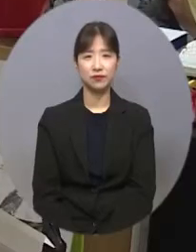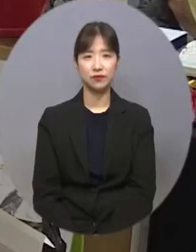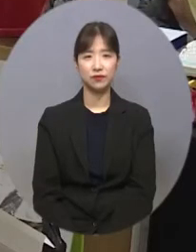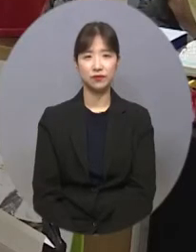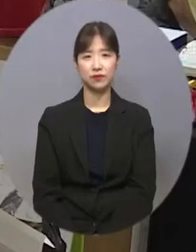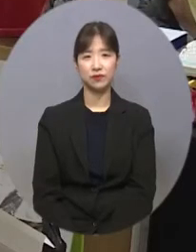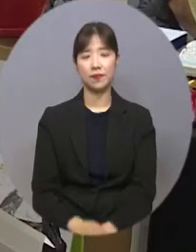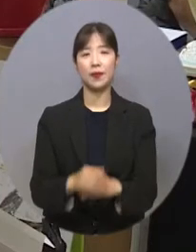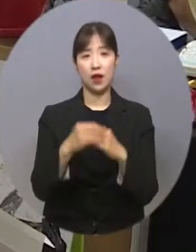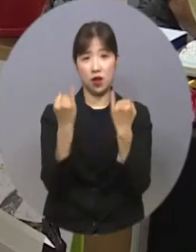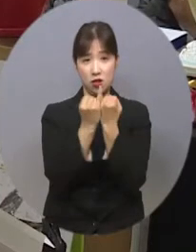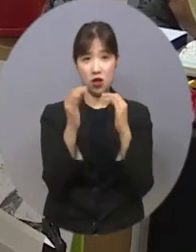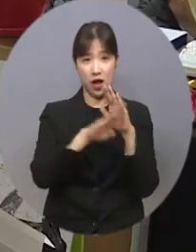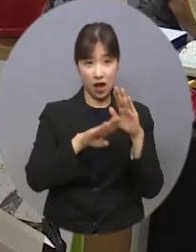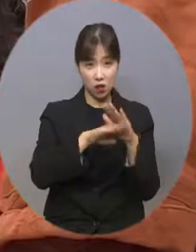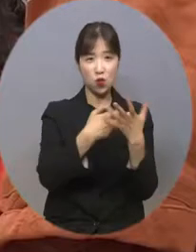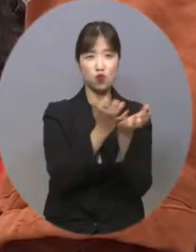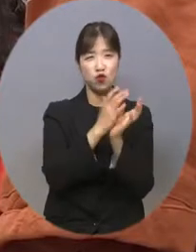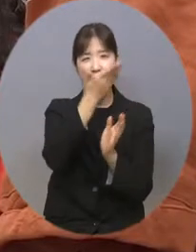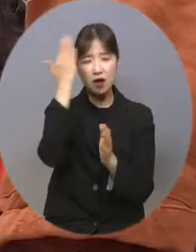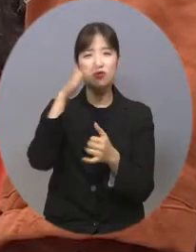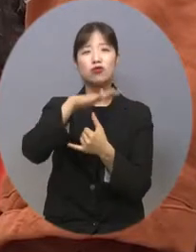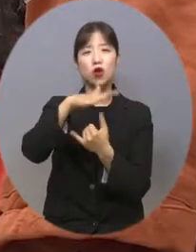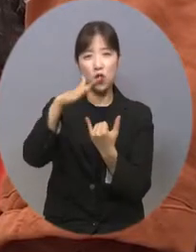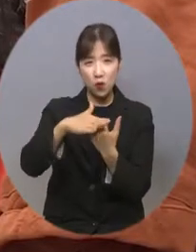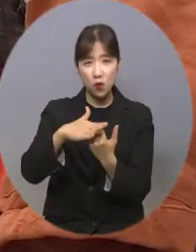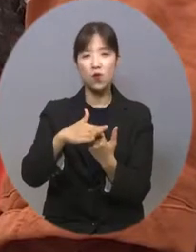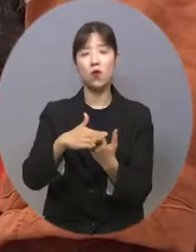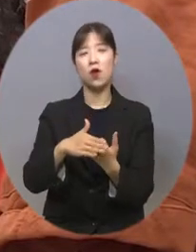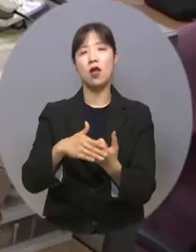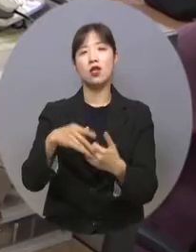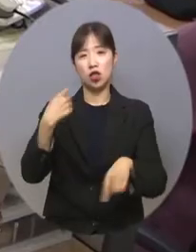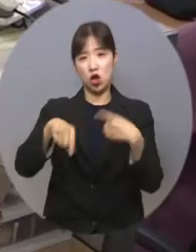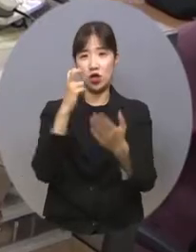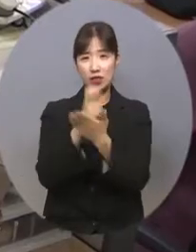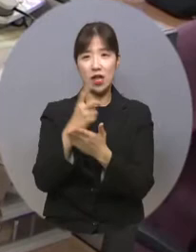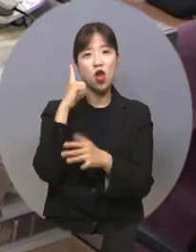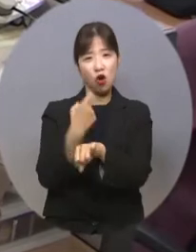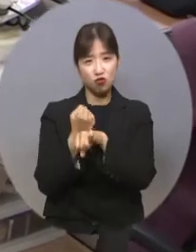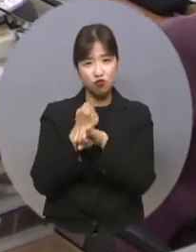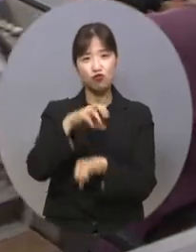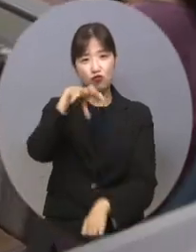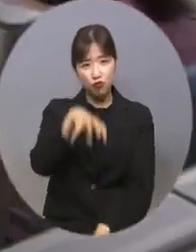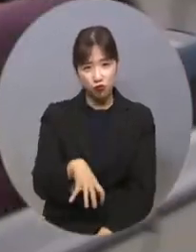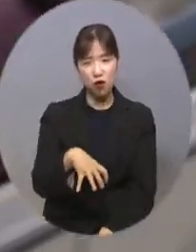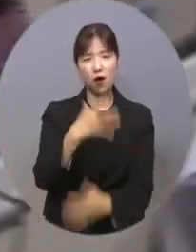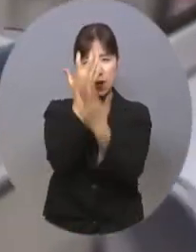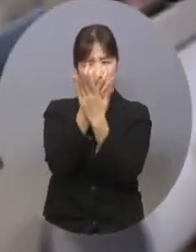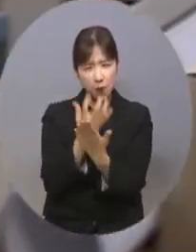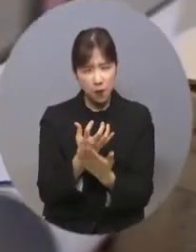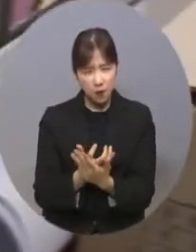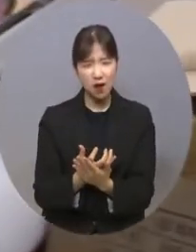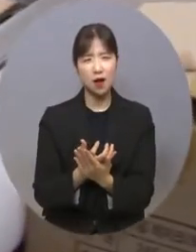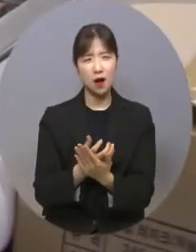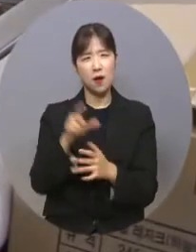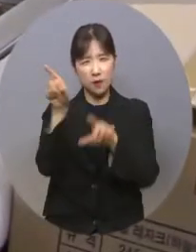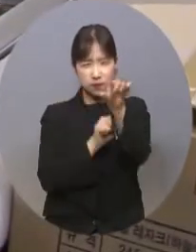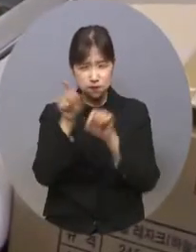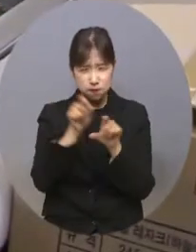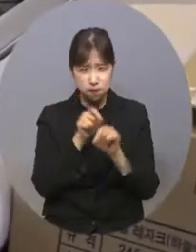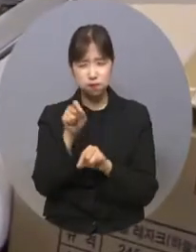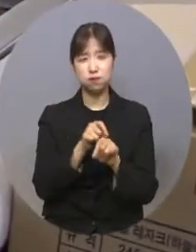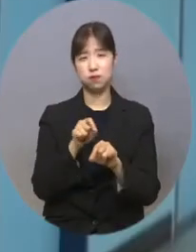여성가족부와 한국청소년정책연구원 의 각종 국가 승인 통계에서 청소년 관련 내용을 재분류 해